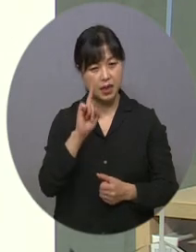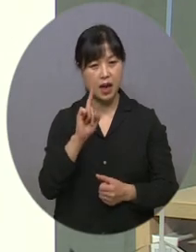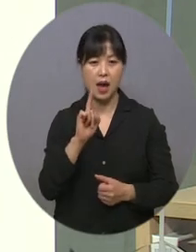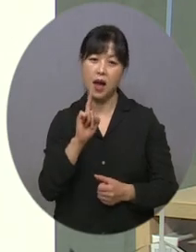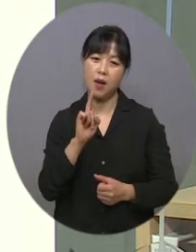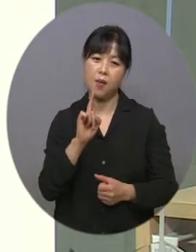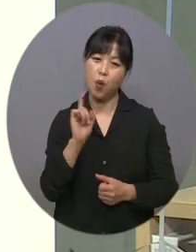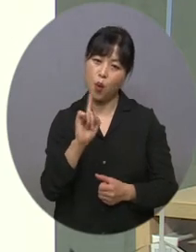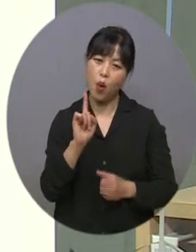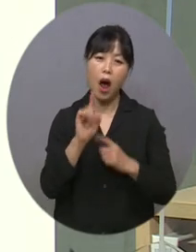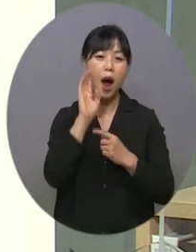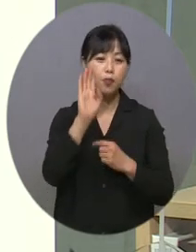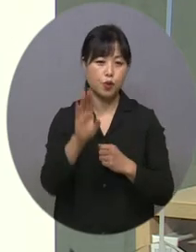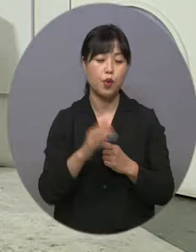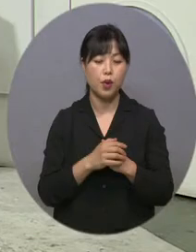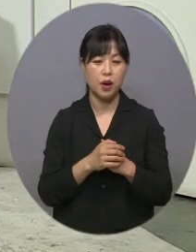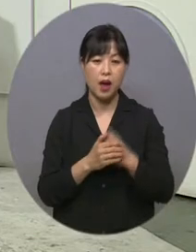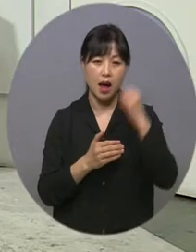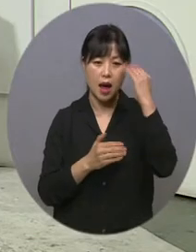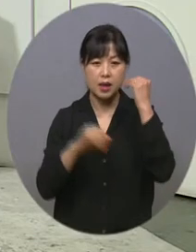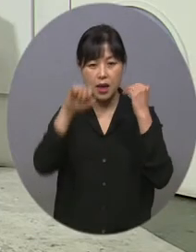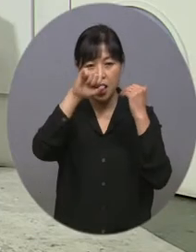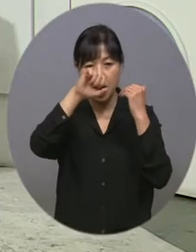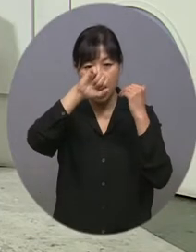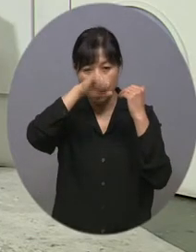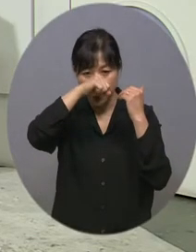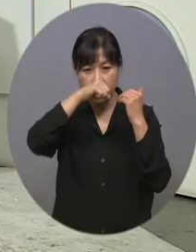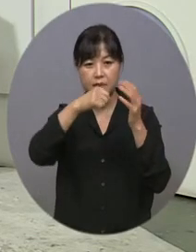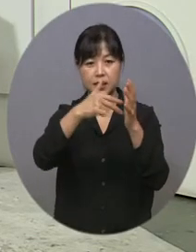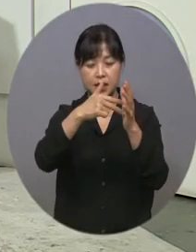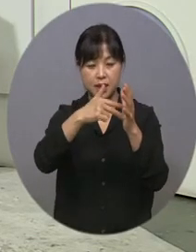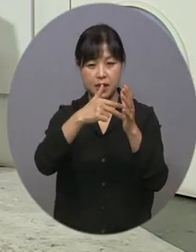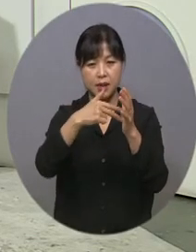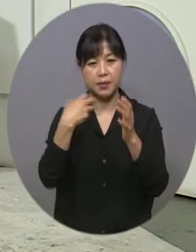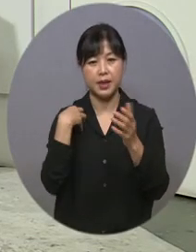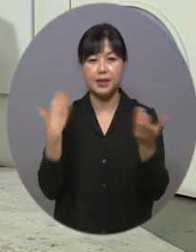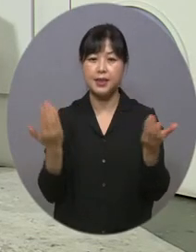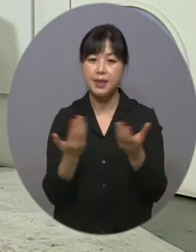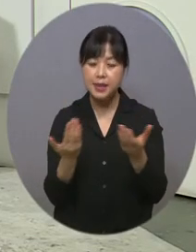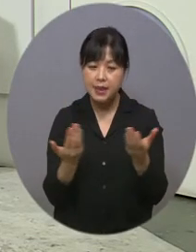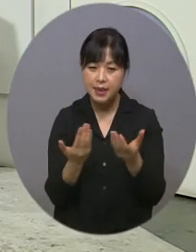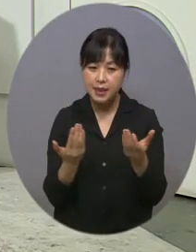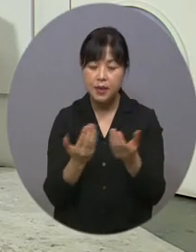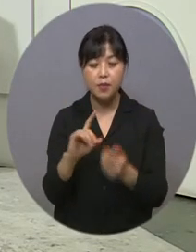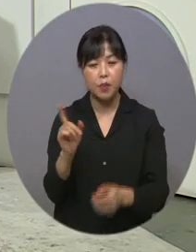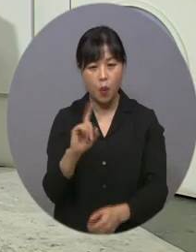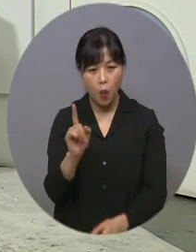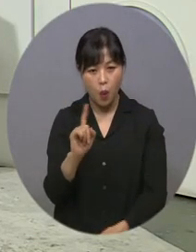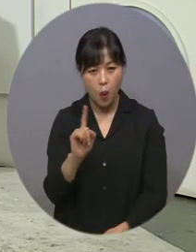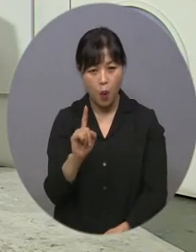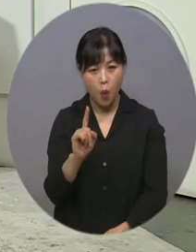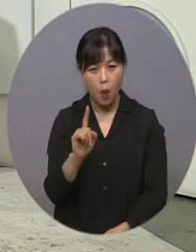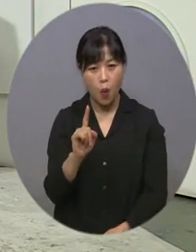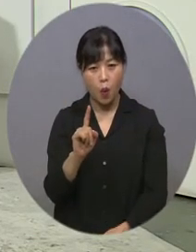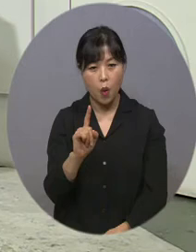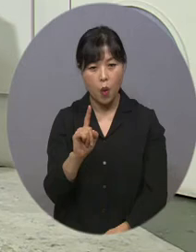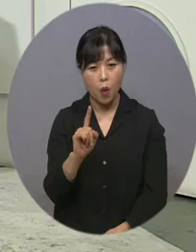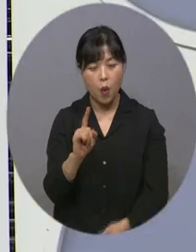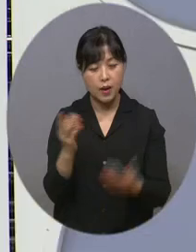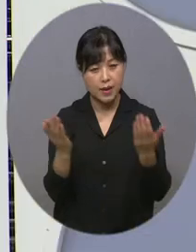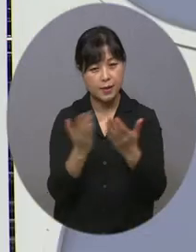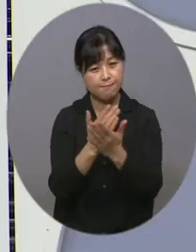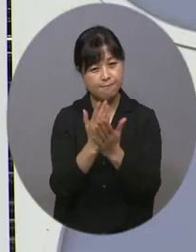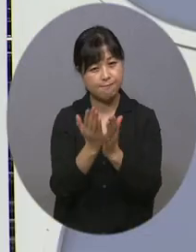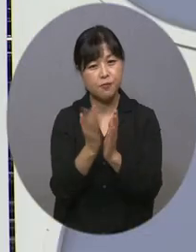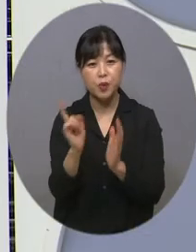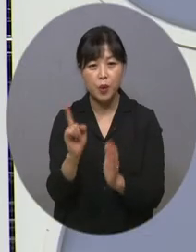예. 앞으로의 한 아프리카 재단이 예. 해야 할 일이 무엇을 하실까요?